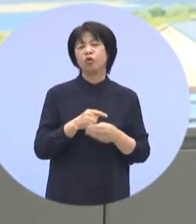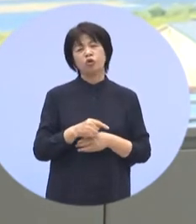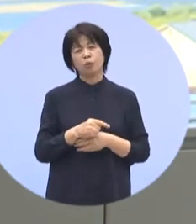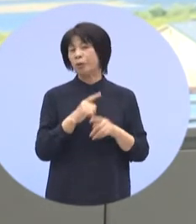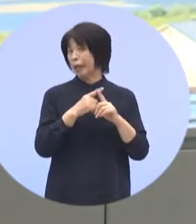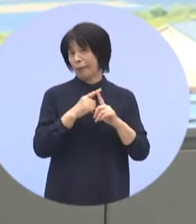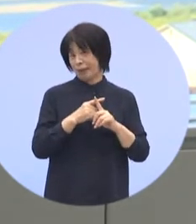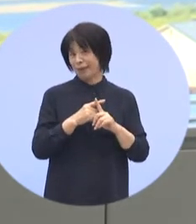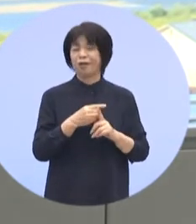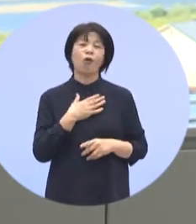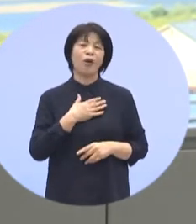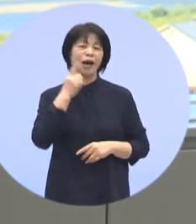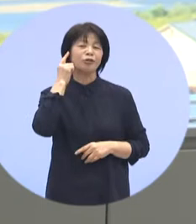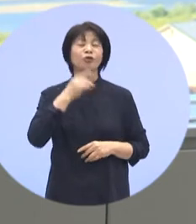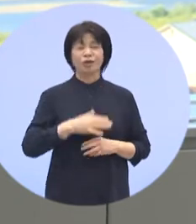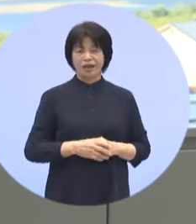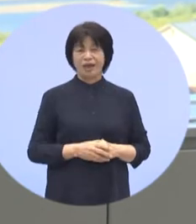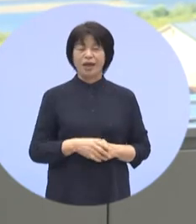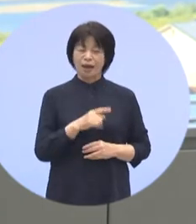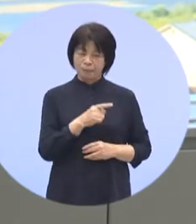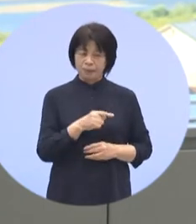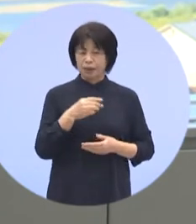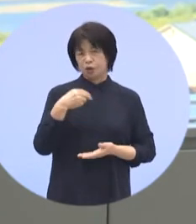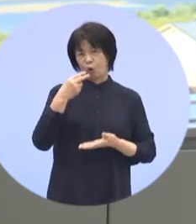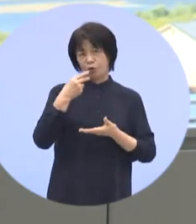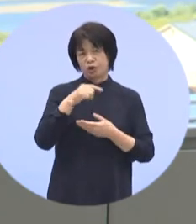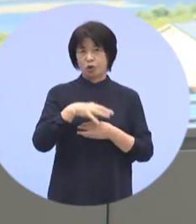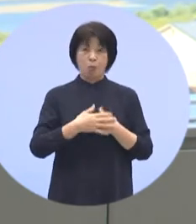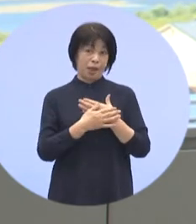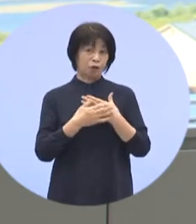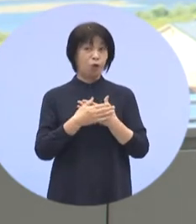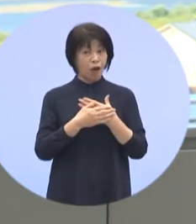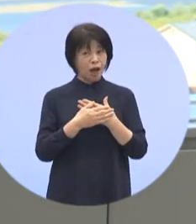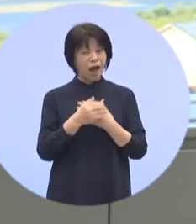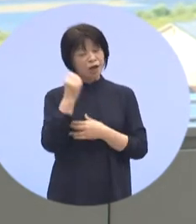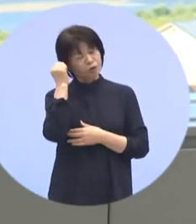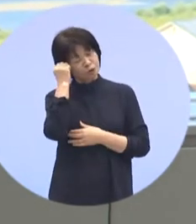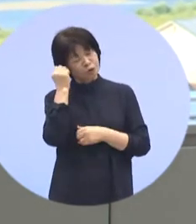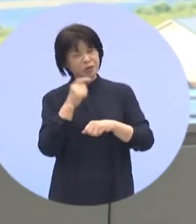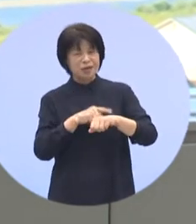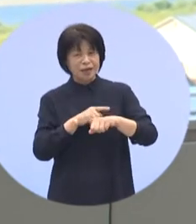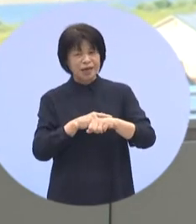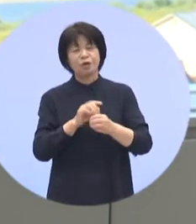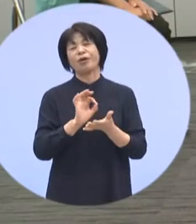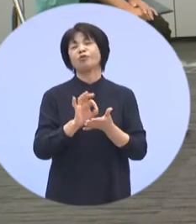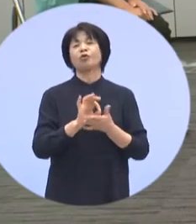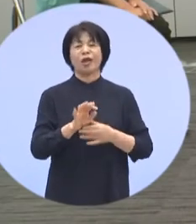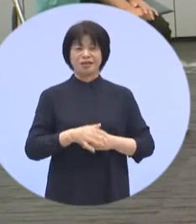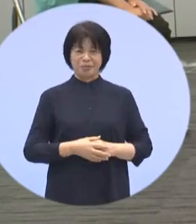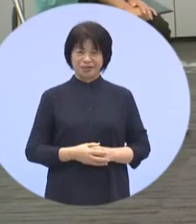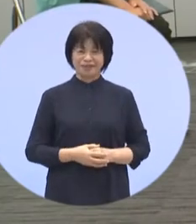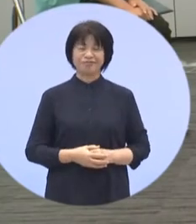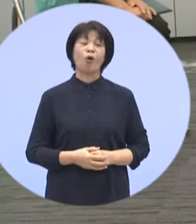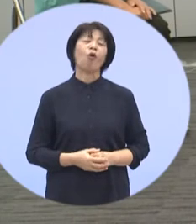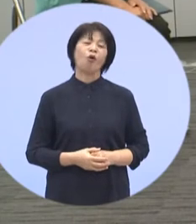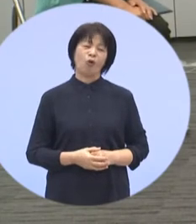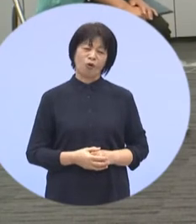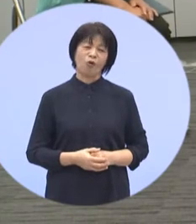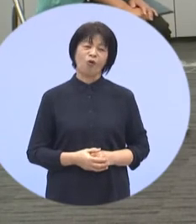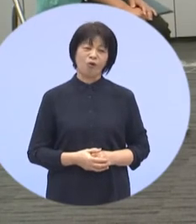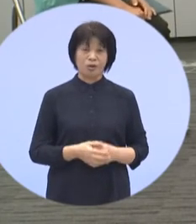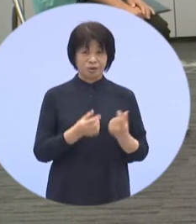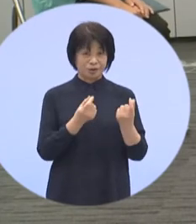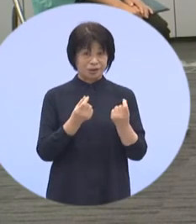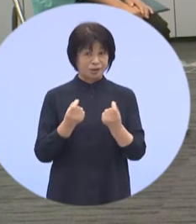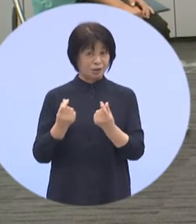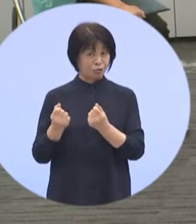すごく感じるので、やっぱり食事の面とか睡眠時間には気を使っていますね。 しっかりや